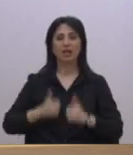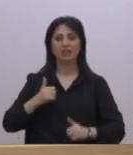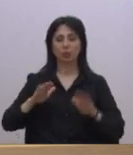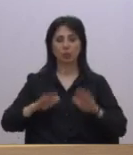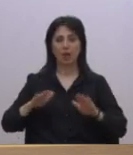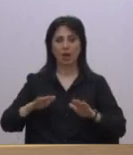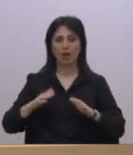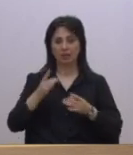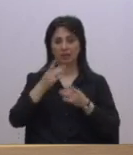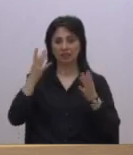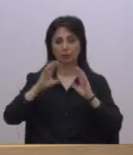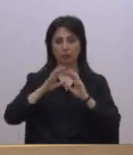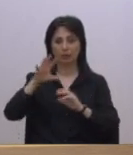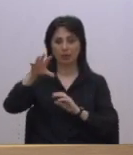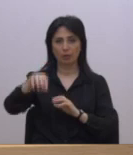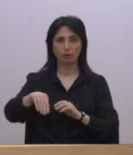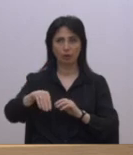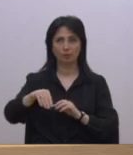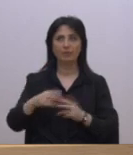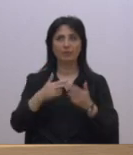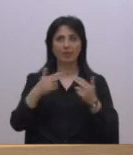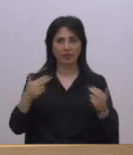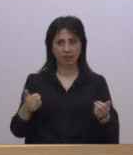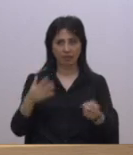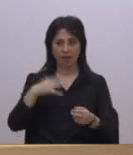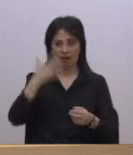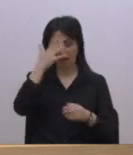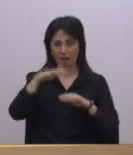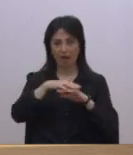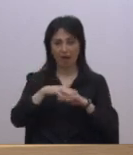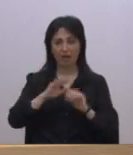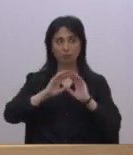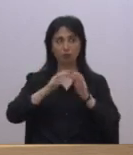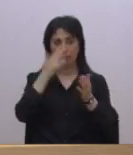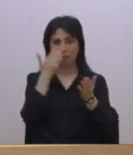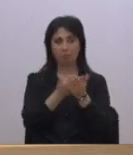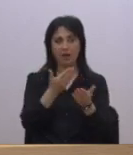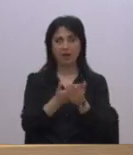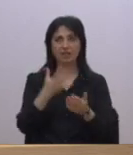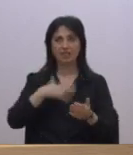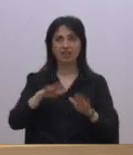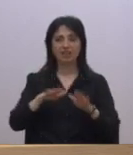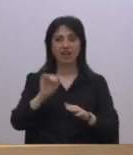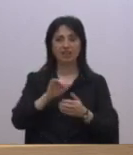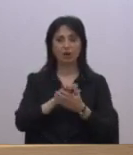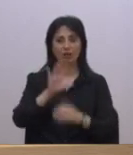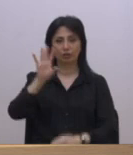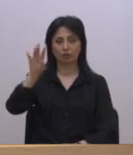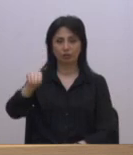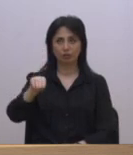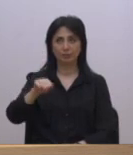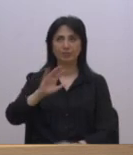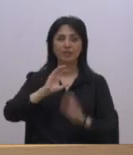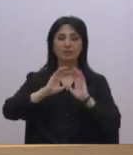ადგილს ცივილიზებულ სამყაროში. დიახ, ქართველმა ხალხმა მთელ მსოფლიოს აჩვენა, რომ საქართველოს ადგილი ევროკავშირშია.